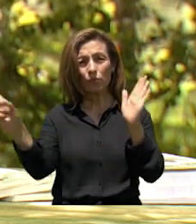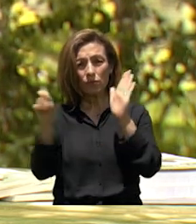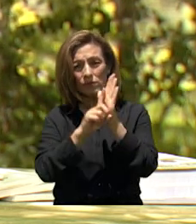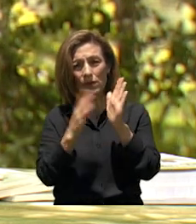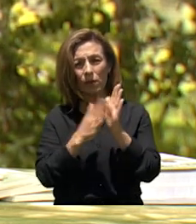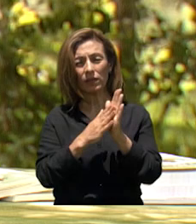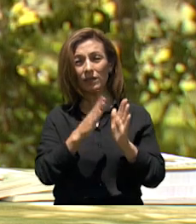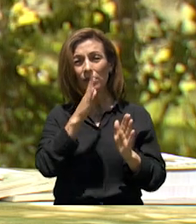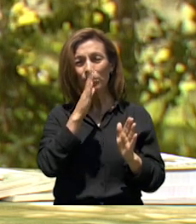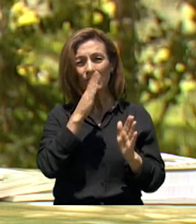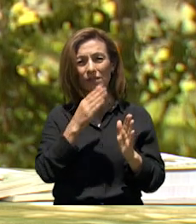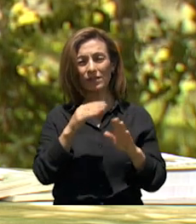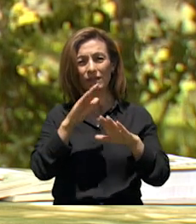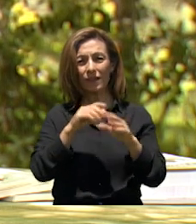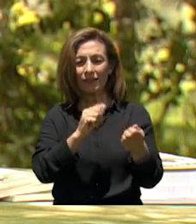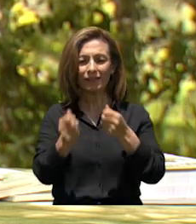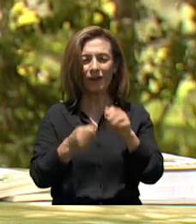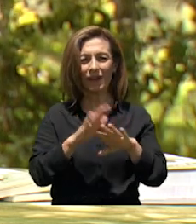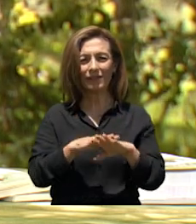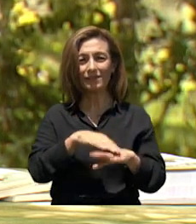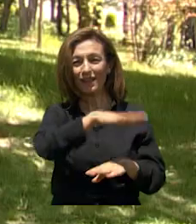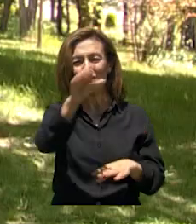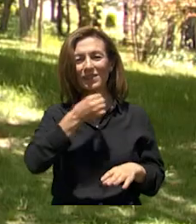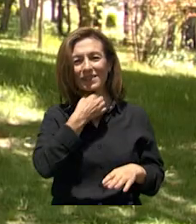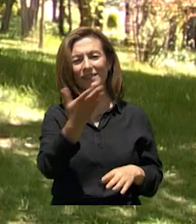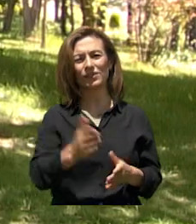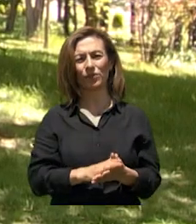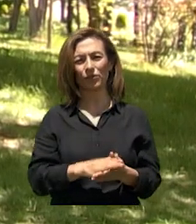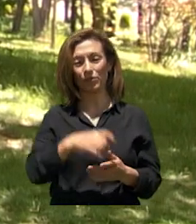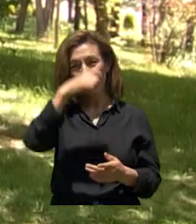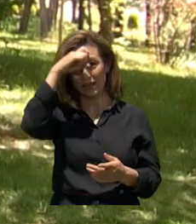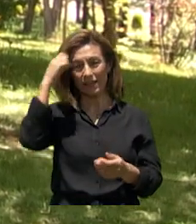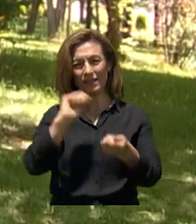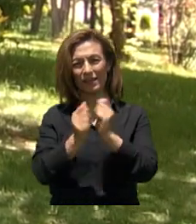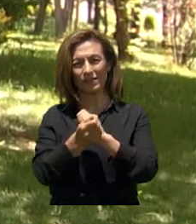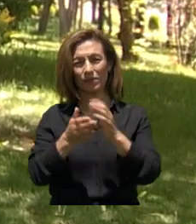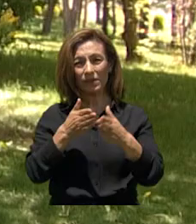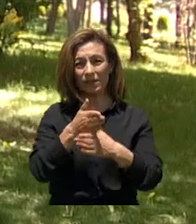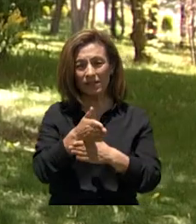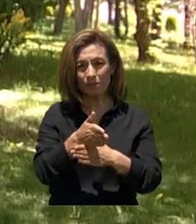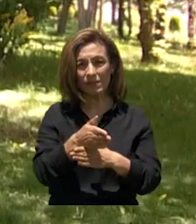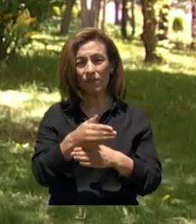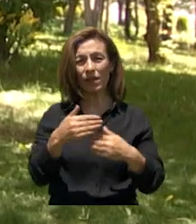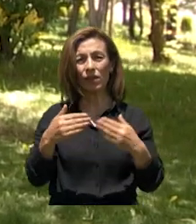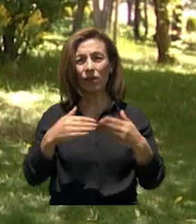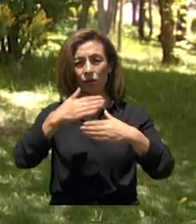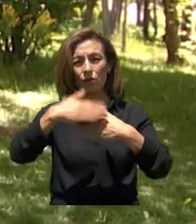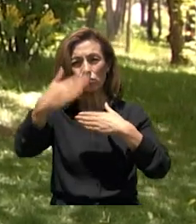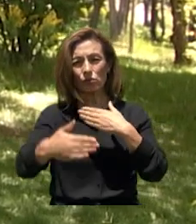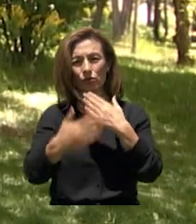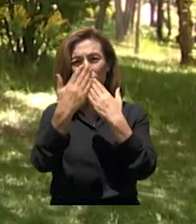kadar birisi davrandığınız için çok teşekkür ediyorum Sizlere yaz dönemine girilmesinden ve sokağa çıkma